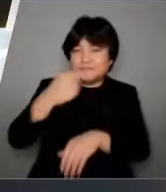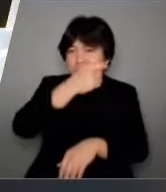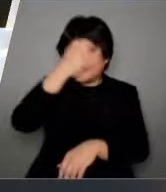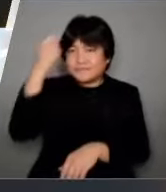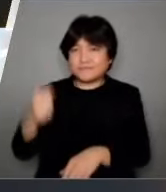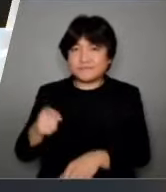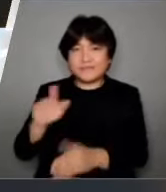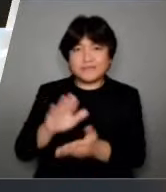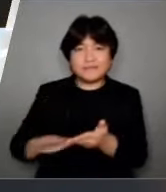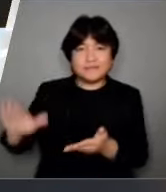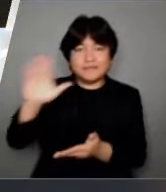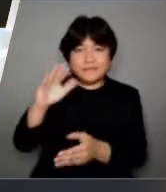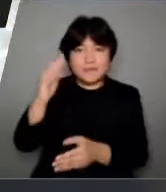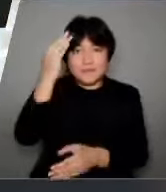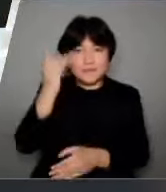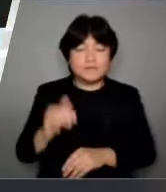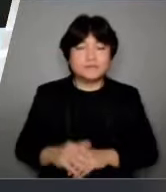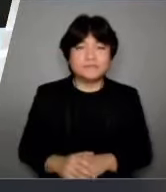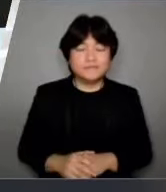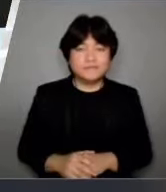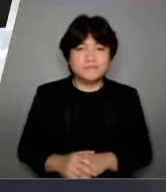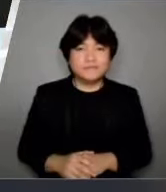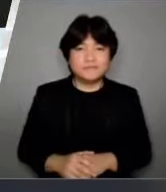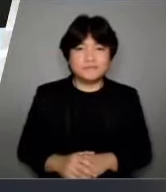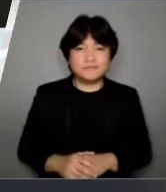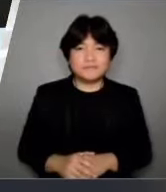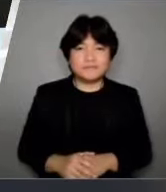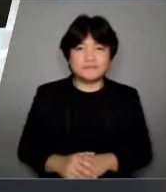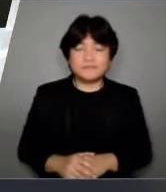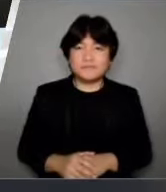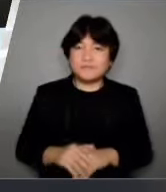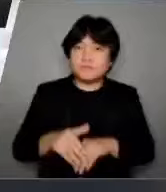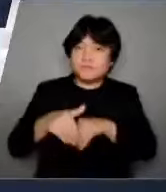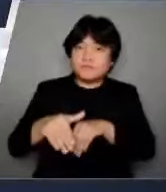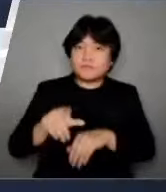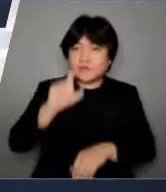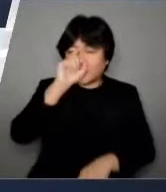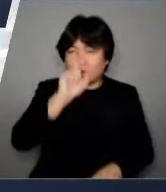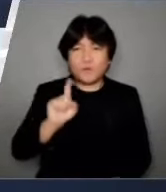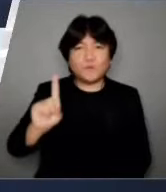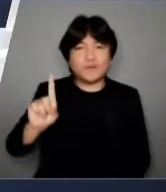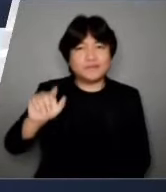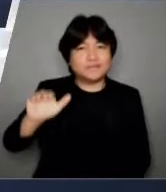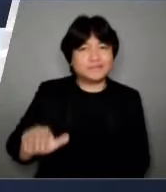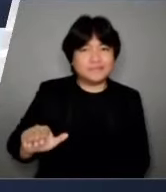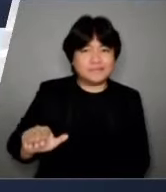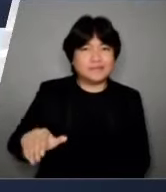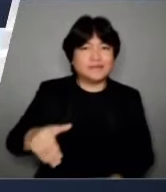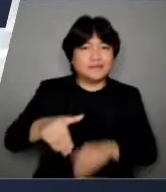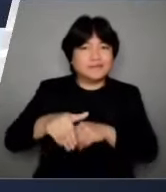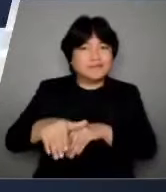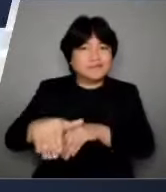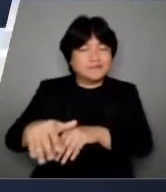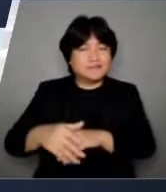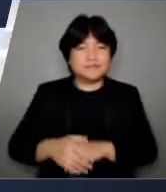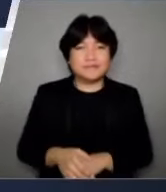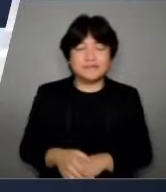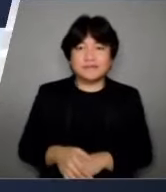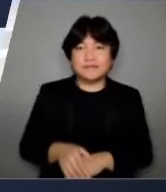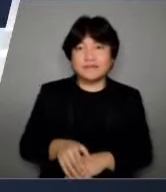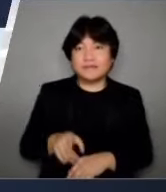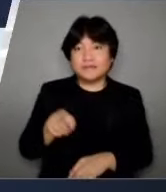dahil ang nakatogat umakyat sa stage. Isang taong gulang lang, pero lumalabas na hindi pala ang bata